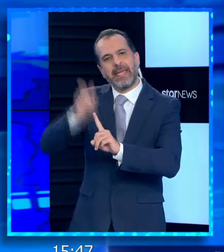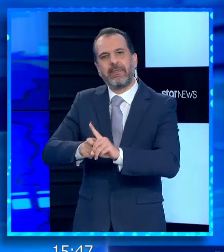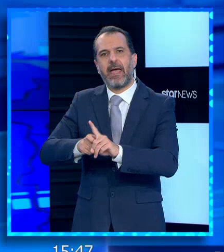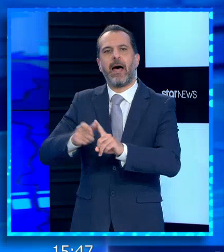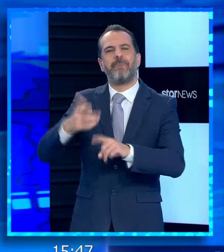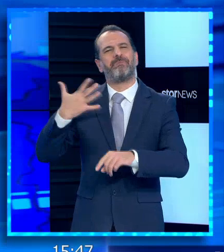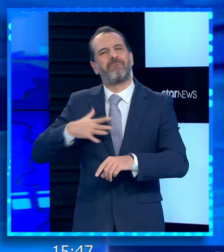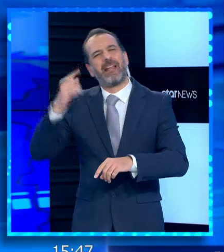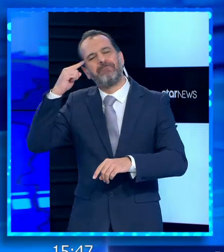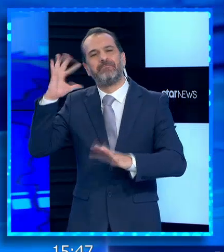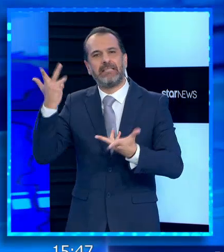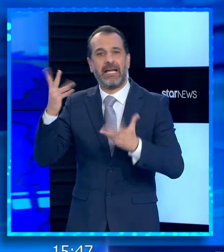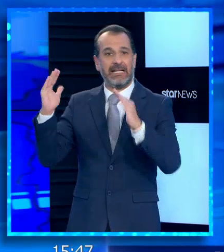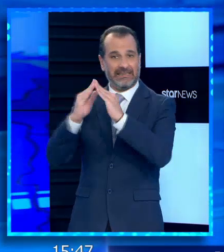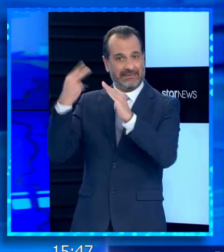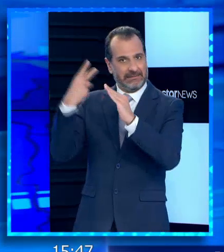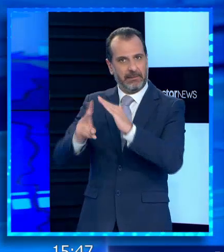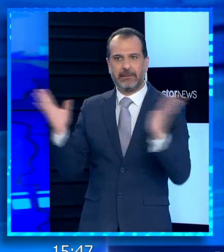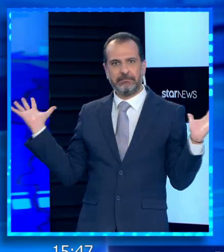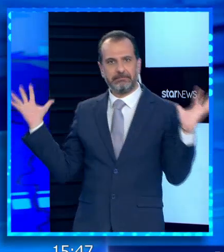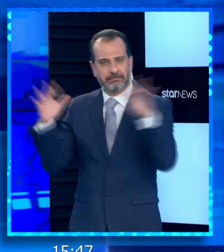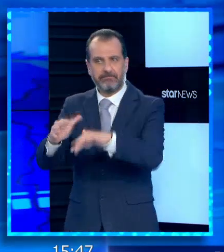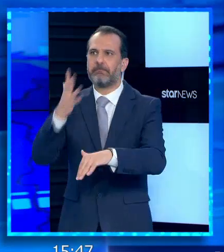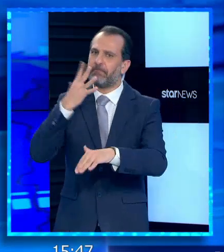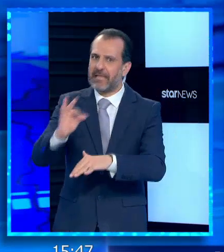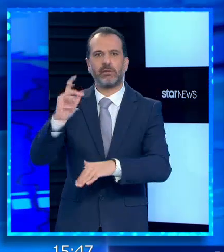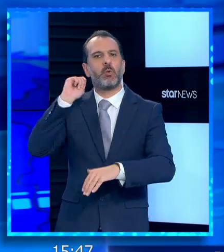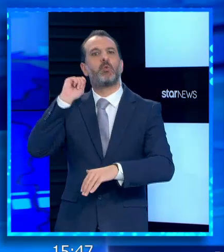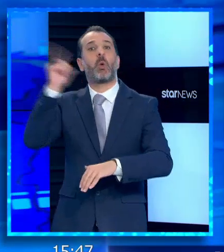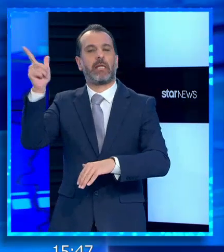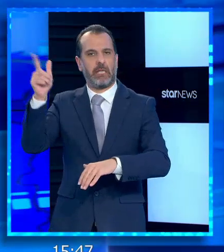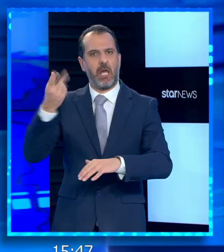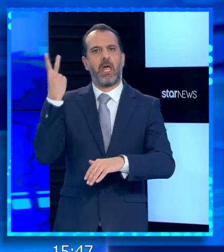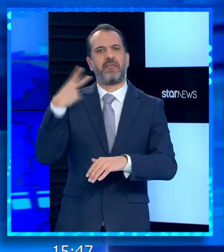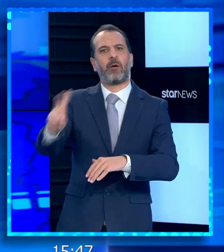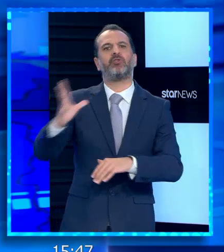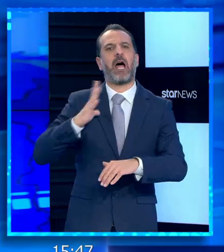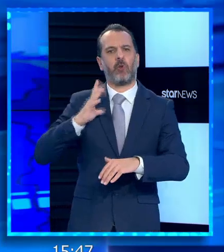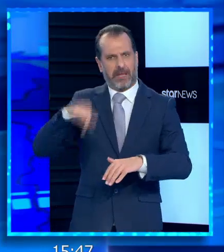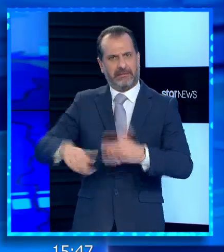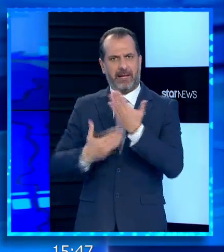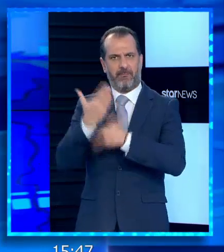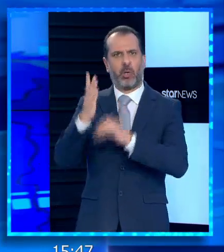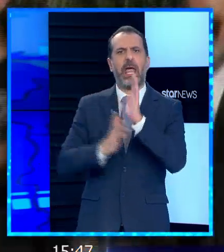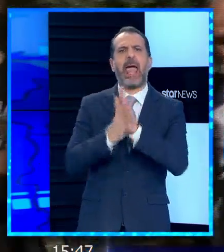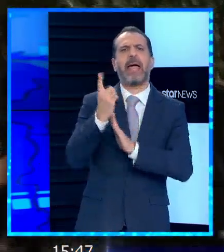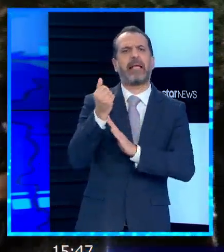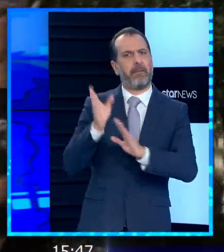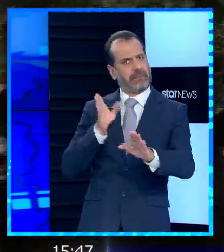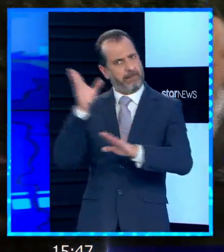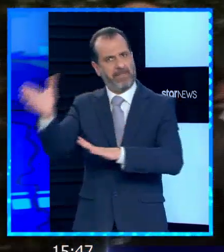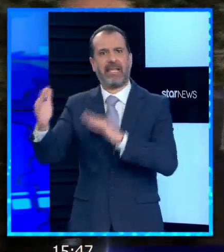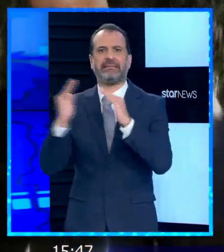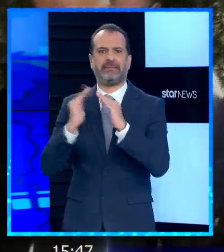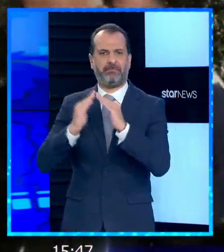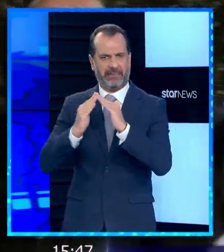επιθυμούσε. Αγαπημένοι φίλοι, οικεία πρόσωπα και συνάδελφοί της ήταν εκεί στο τελευταίο πάρτι της, όπως η ίδια το αποκαλούσε. Η σωρός